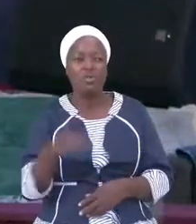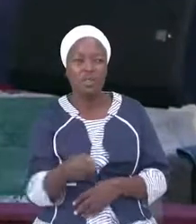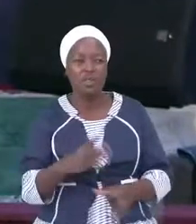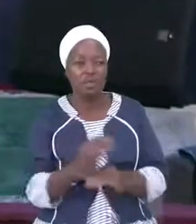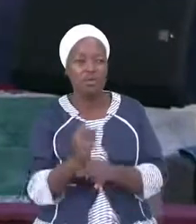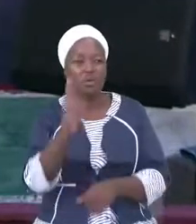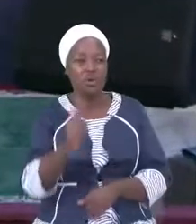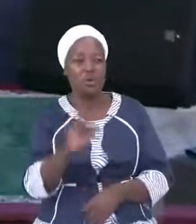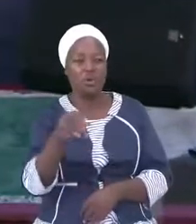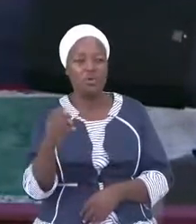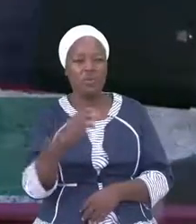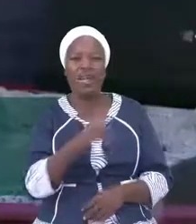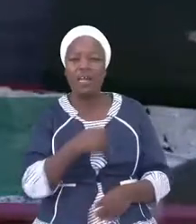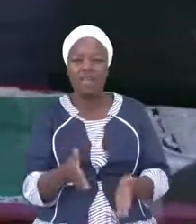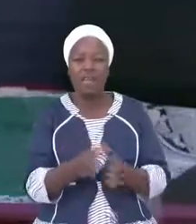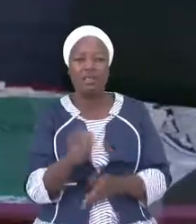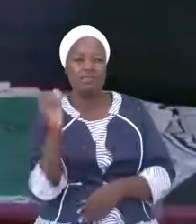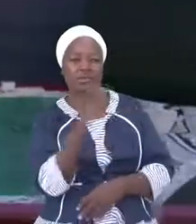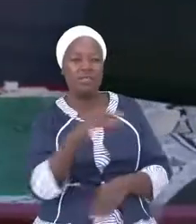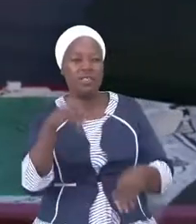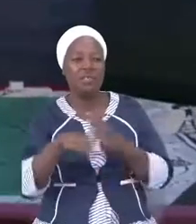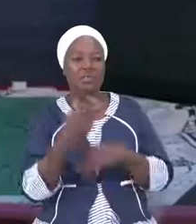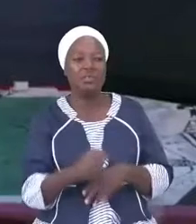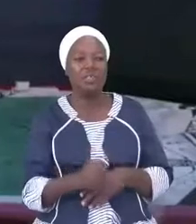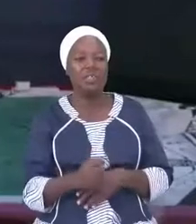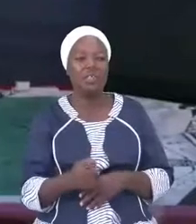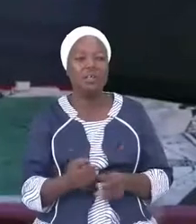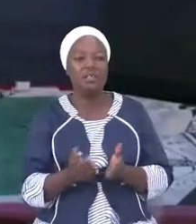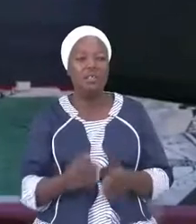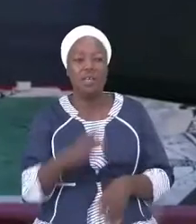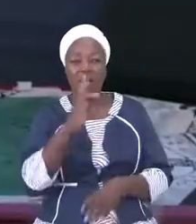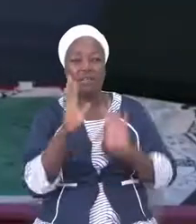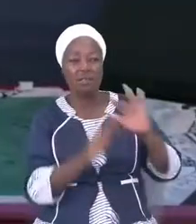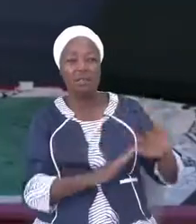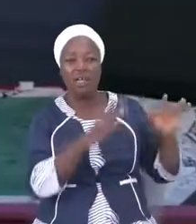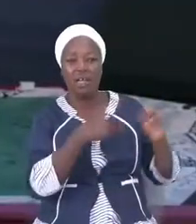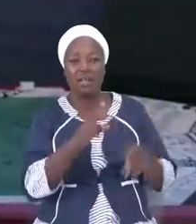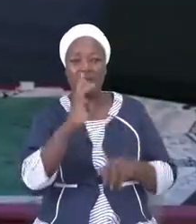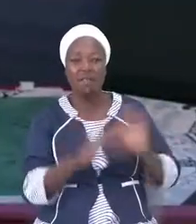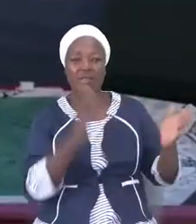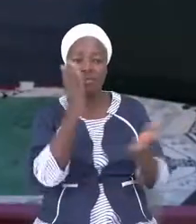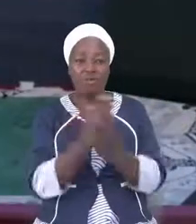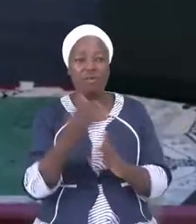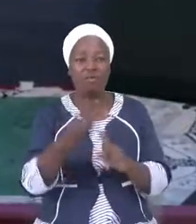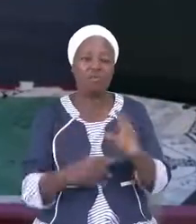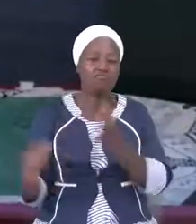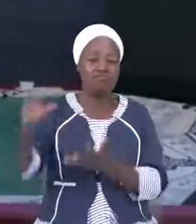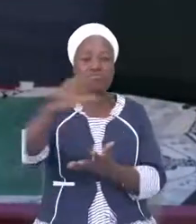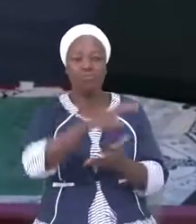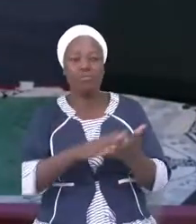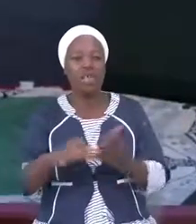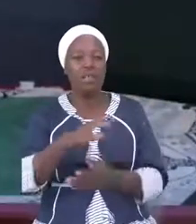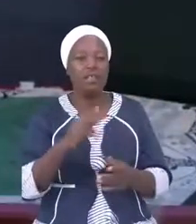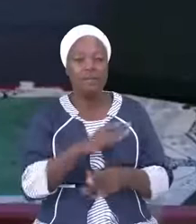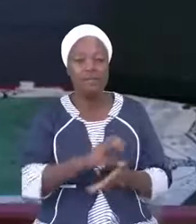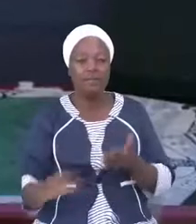15. Puis il prit Jonas et le jeta dans la mer. Et la fureur de la mer